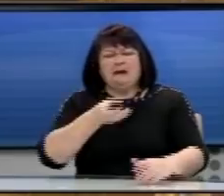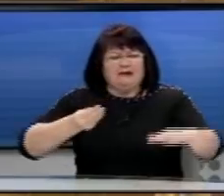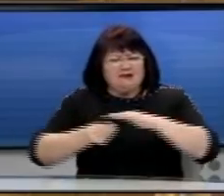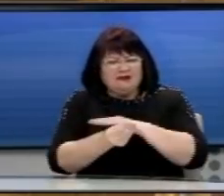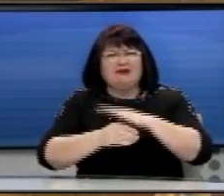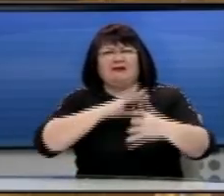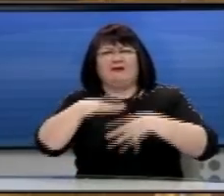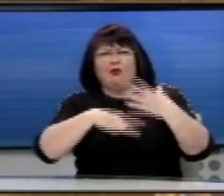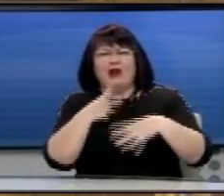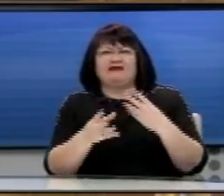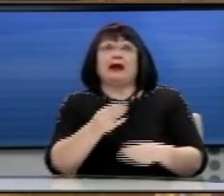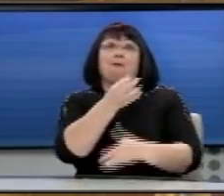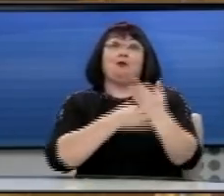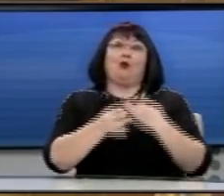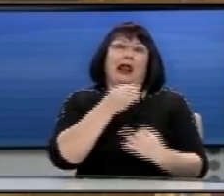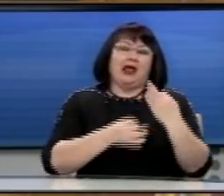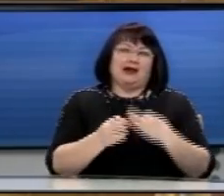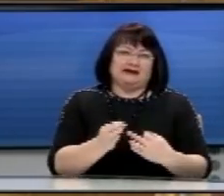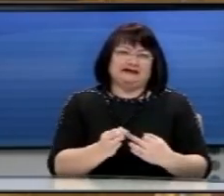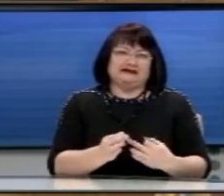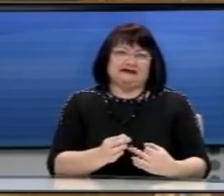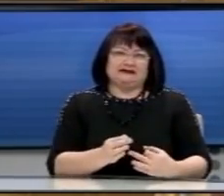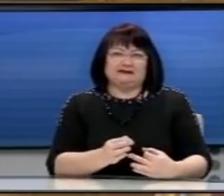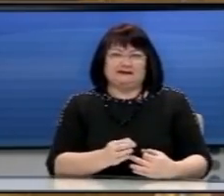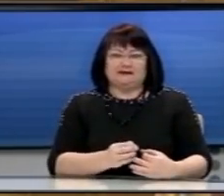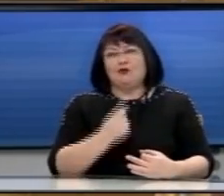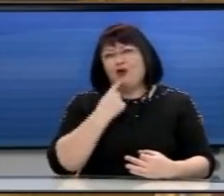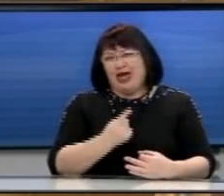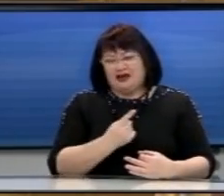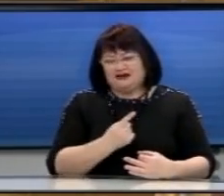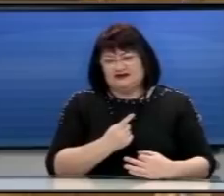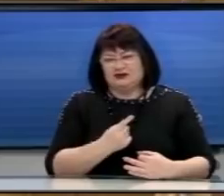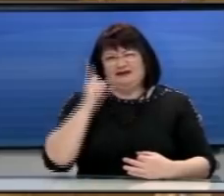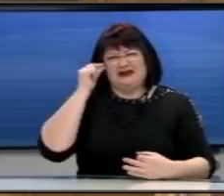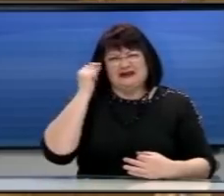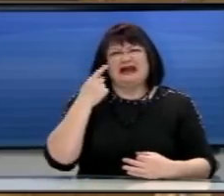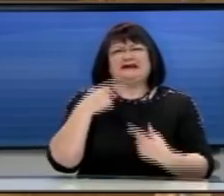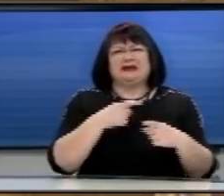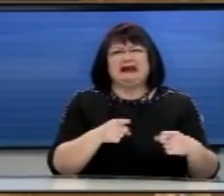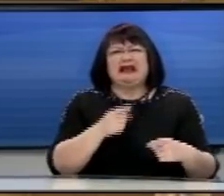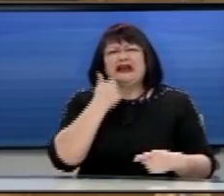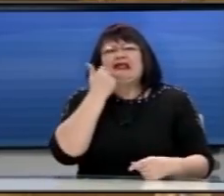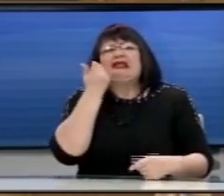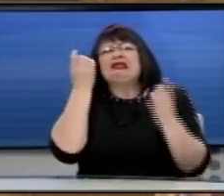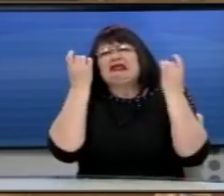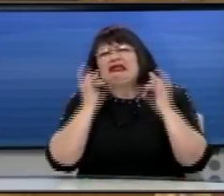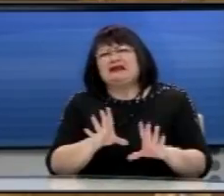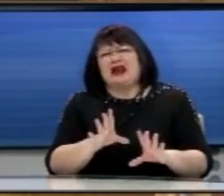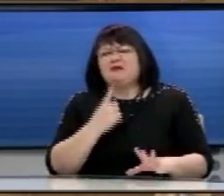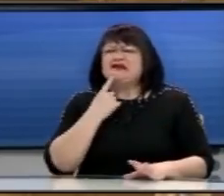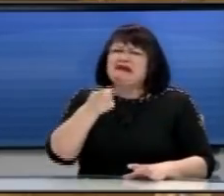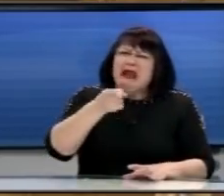και τη συνδιαλλαγή και διάφορα άλλα κοσμητικά επίθετα που χωρίς ίχνος ντροπής